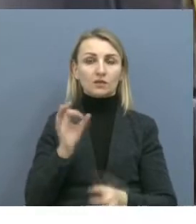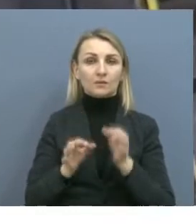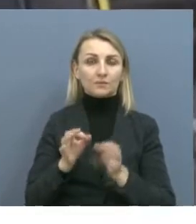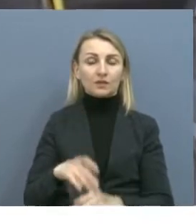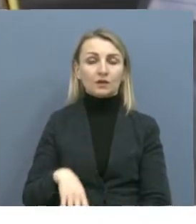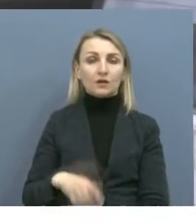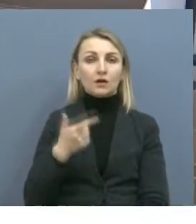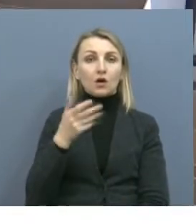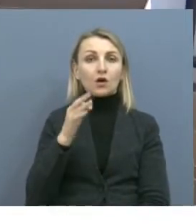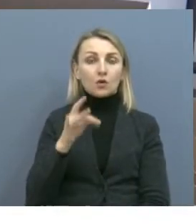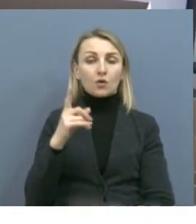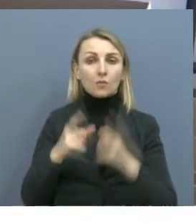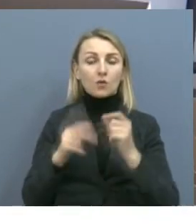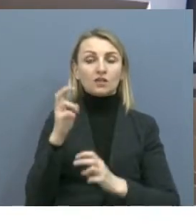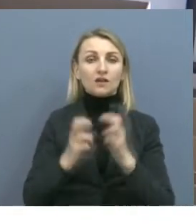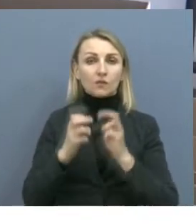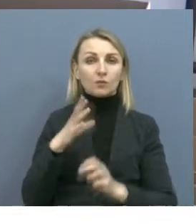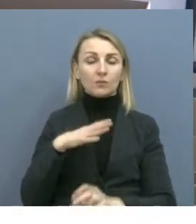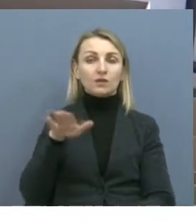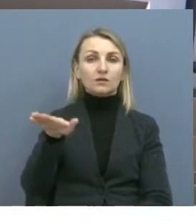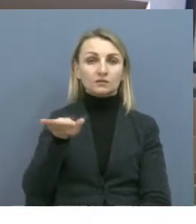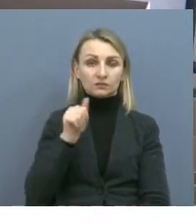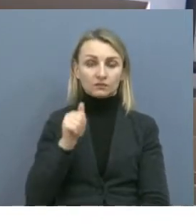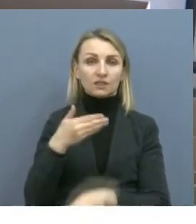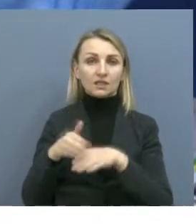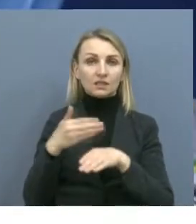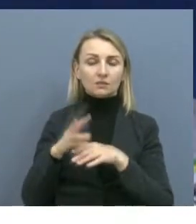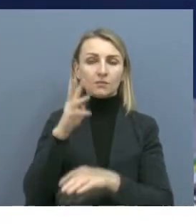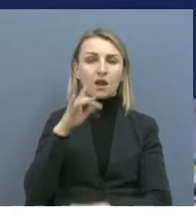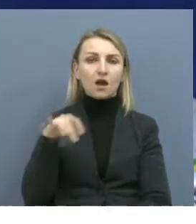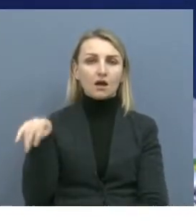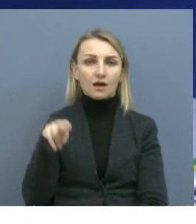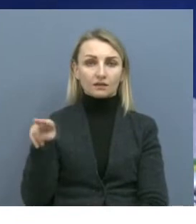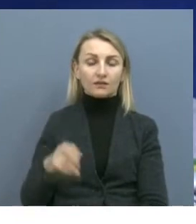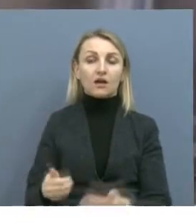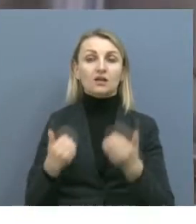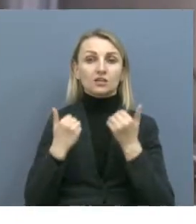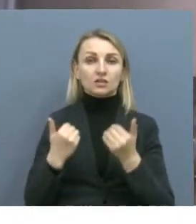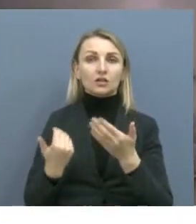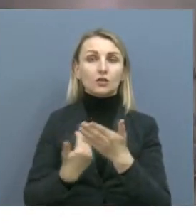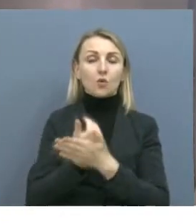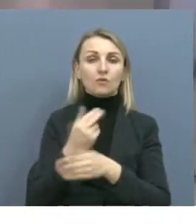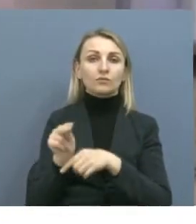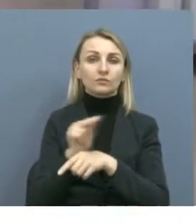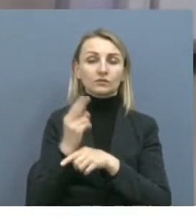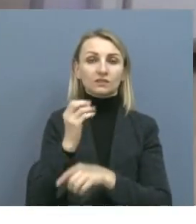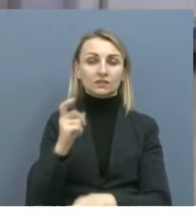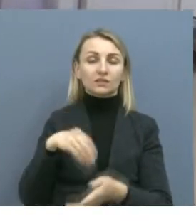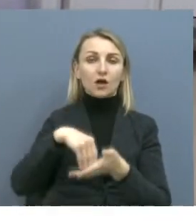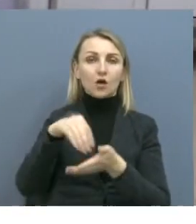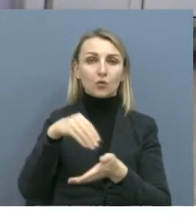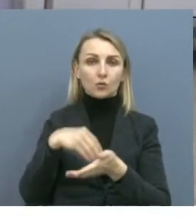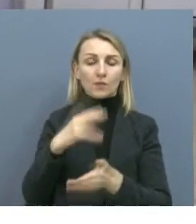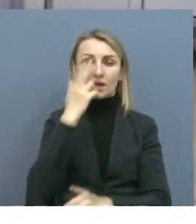брала миллиардный кредит по программе «ОНДРС» на развитие бизнеса. В настоящее время идет монтаж нового цеха. Закуплено итальянское